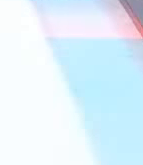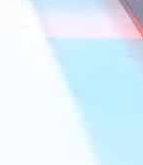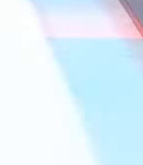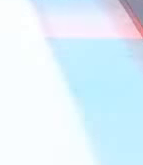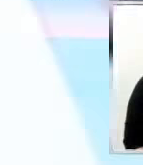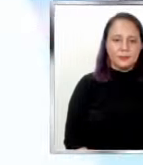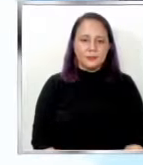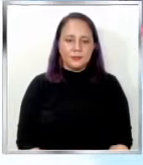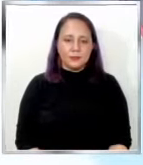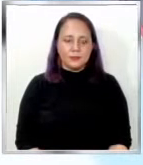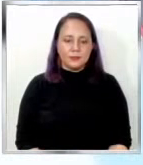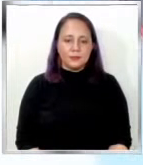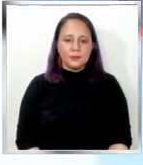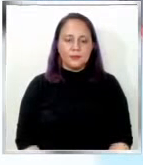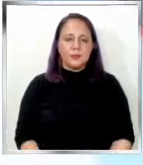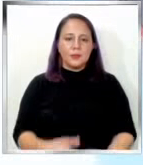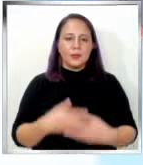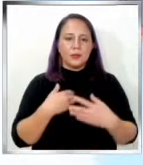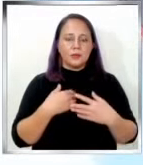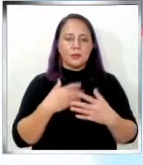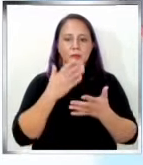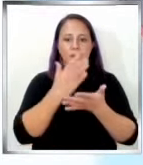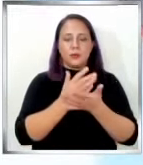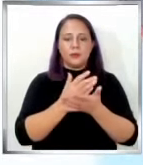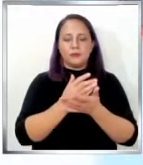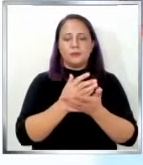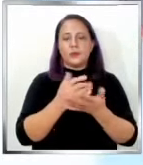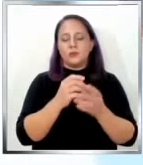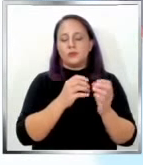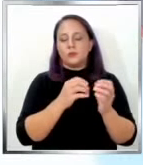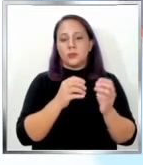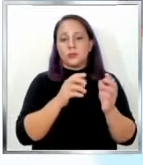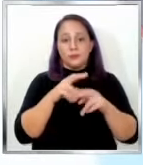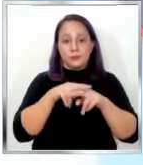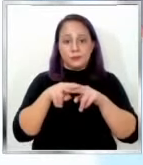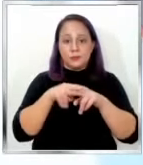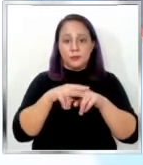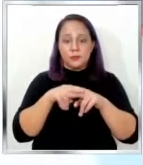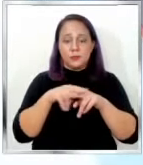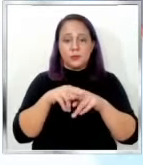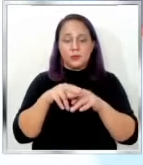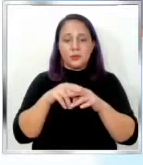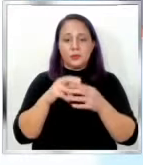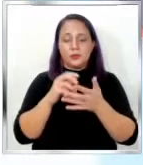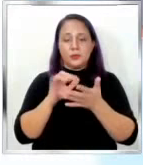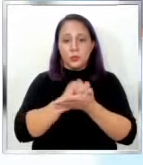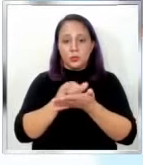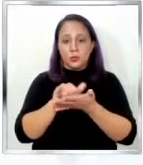Saglit na pinahinto ang operasyon ng subway train sa New York sa Amerika, pero hindi dahil sa isang aberya.